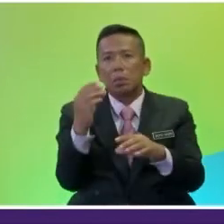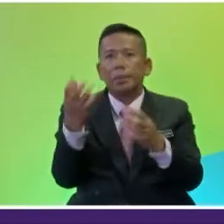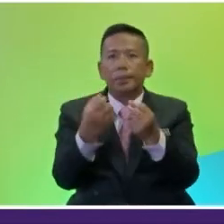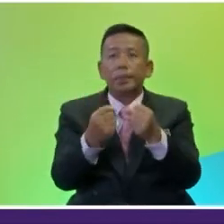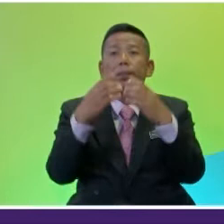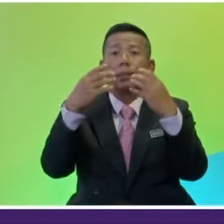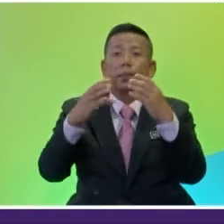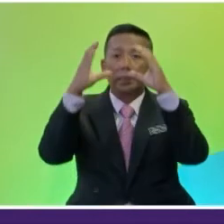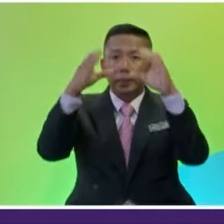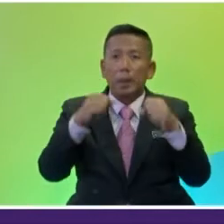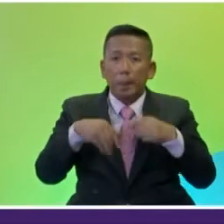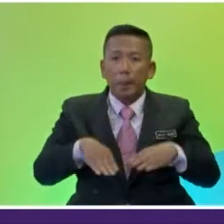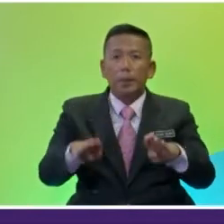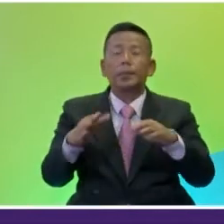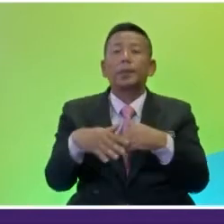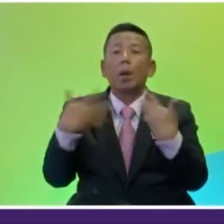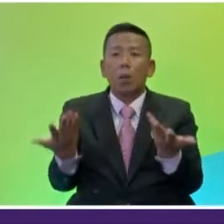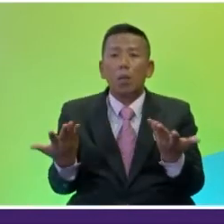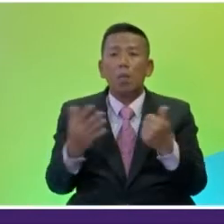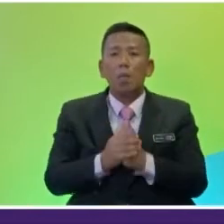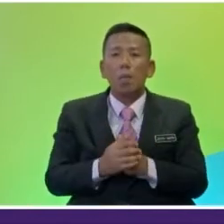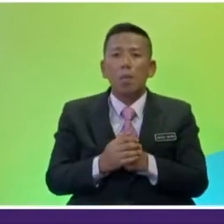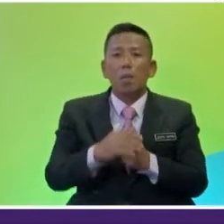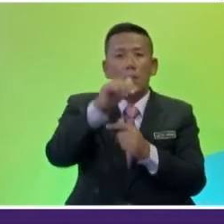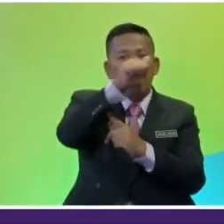fungsi ada dua cara pembiakan yaitu